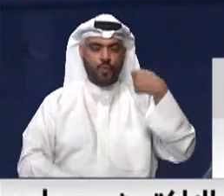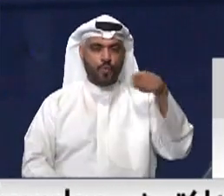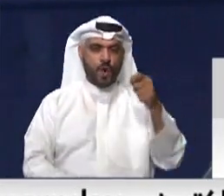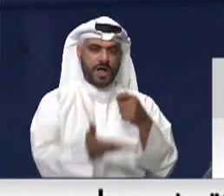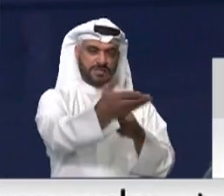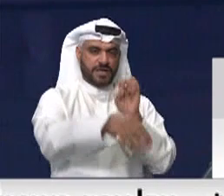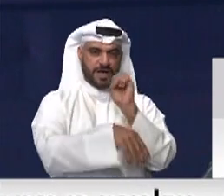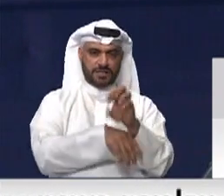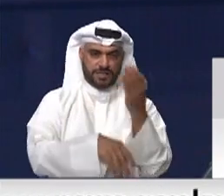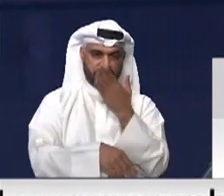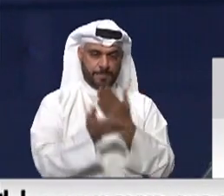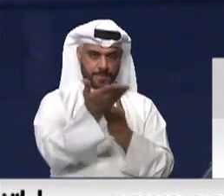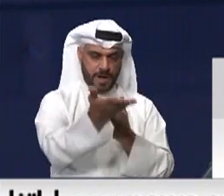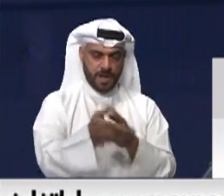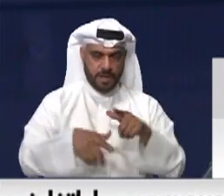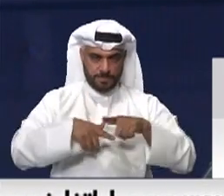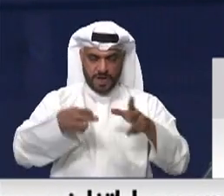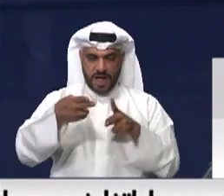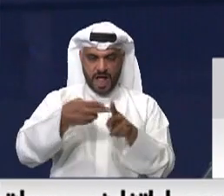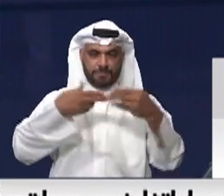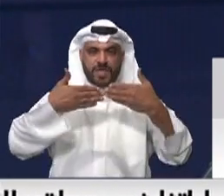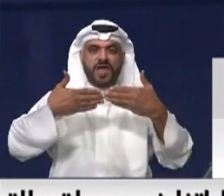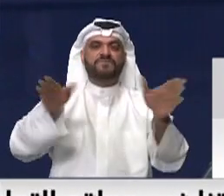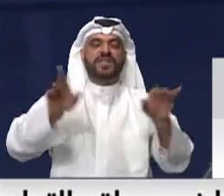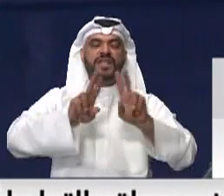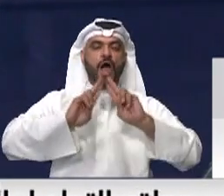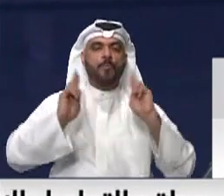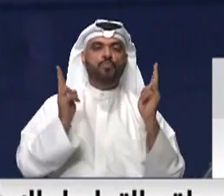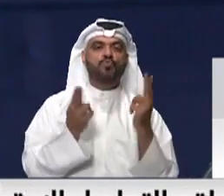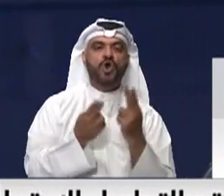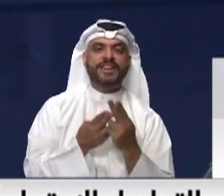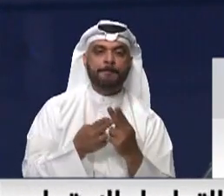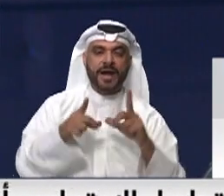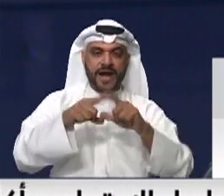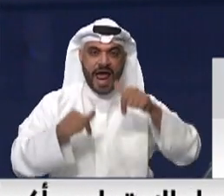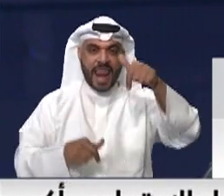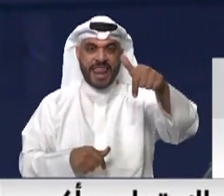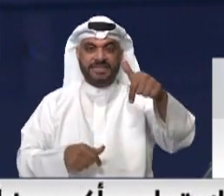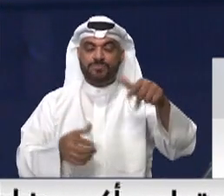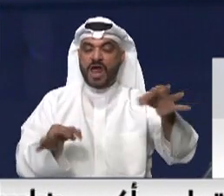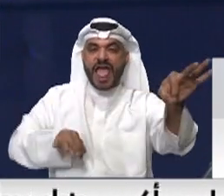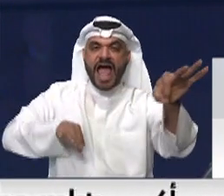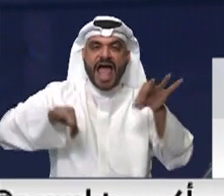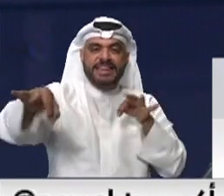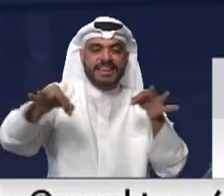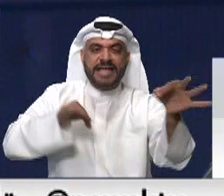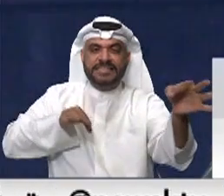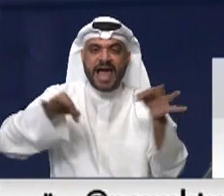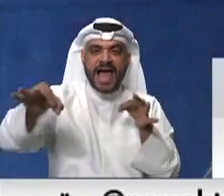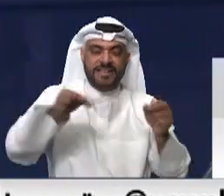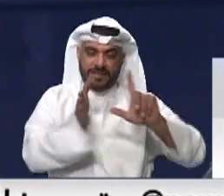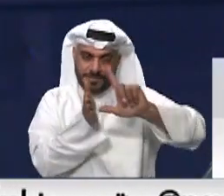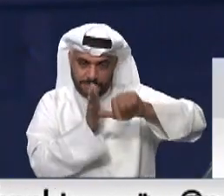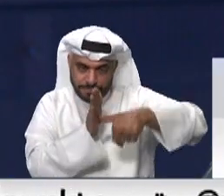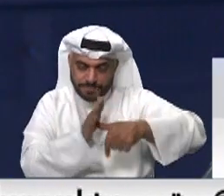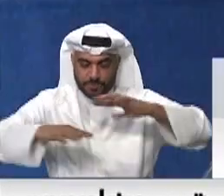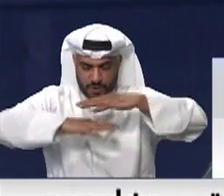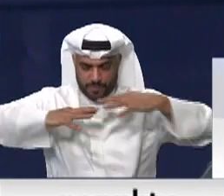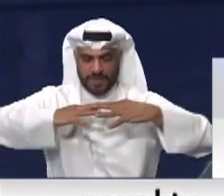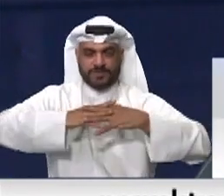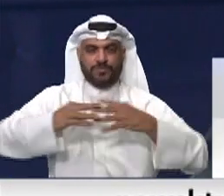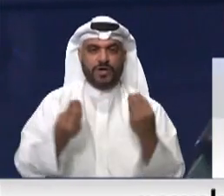الصباح حفظه الله بافتتاح المؤتمر الخليج العربي الأول للهندسة توحيد الإمكانيات لمستقبل